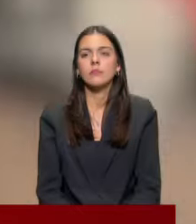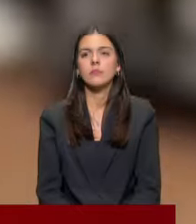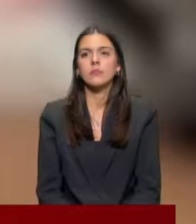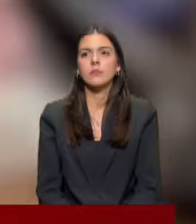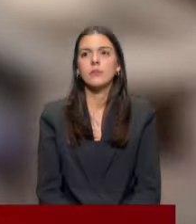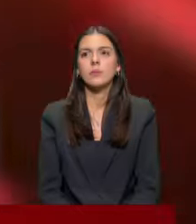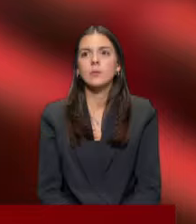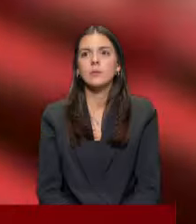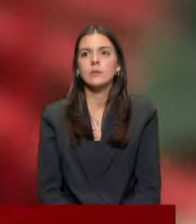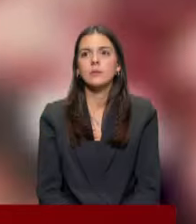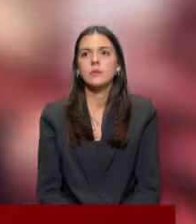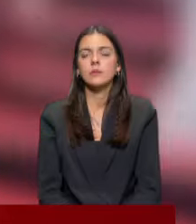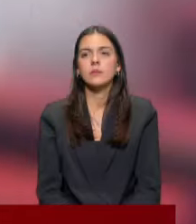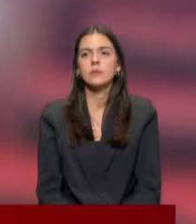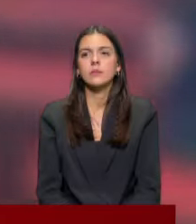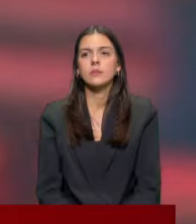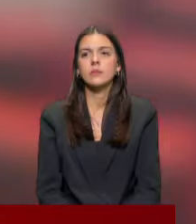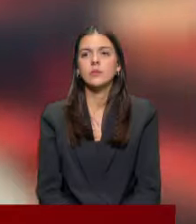İttirme.